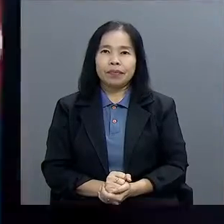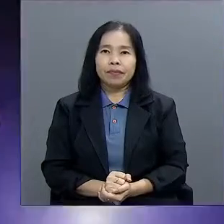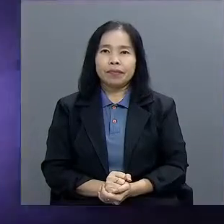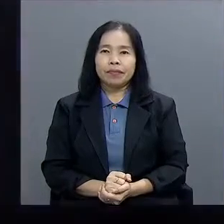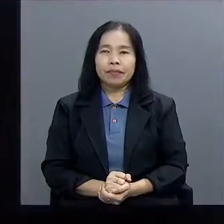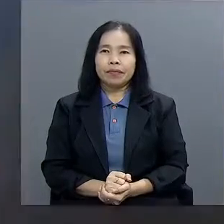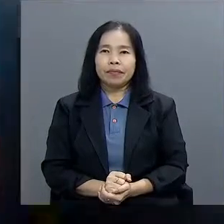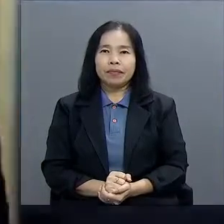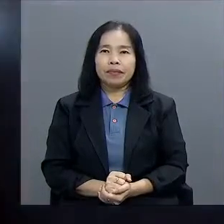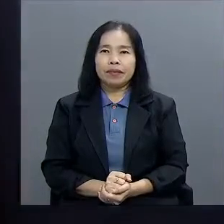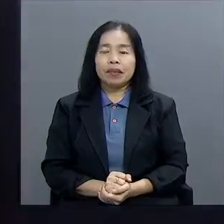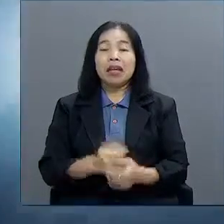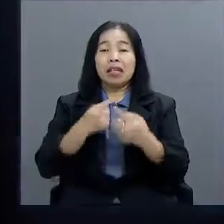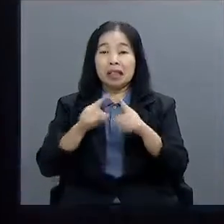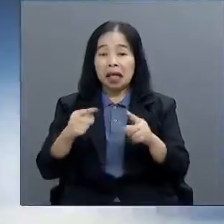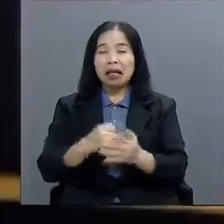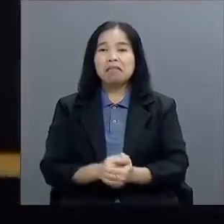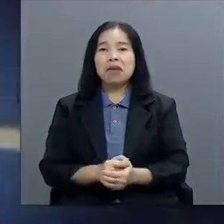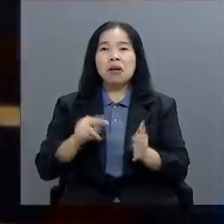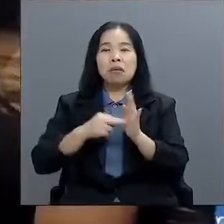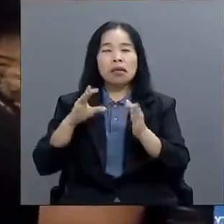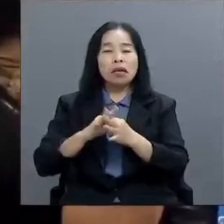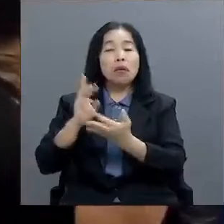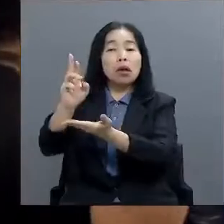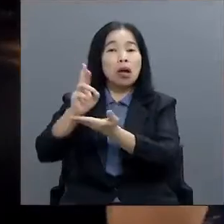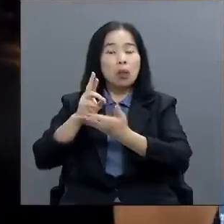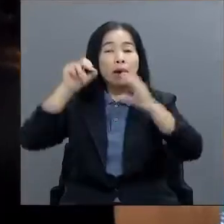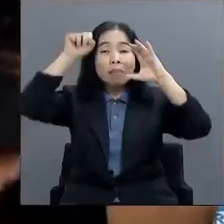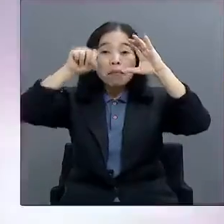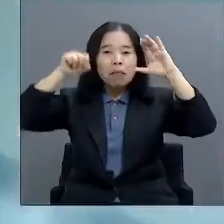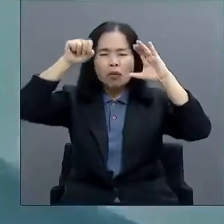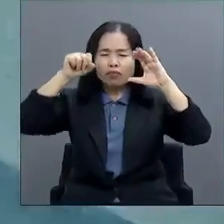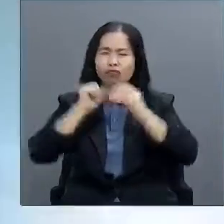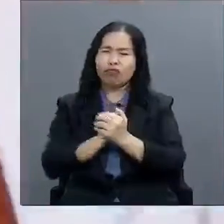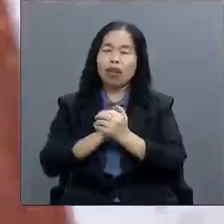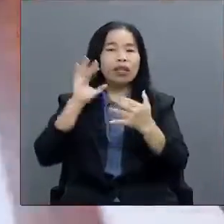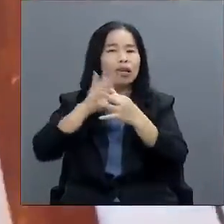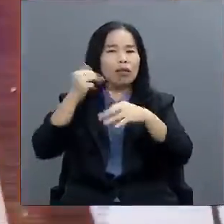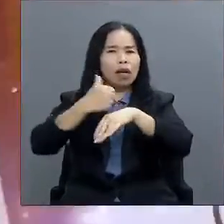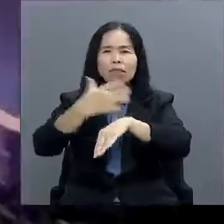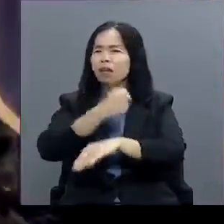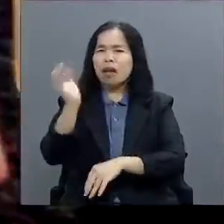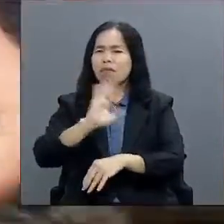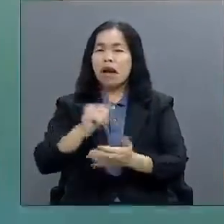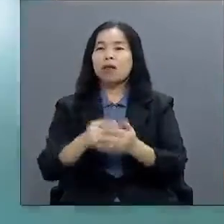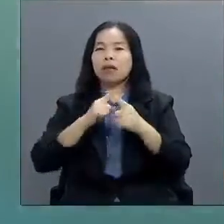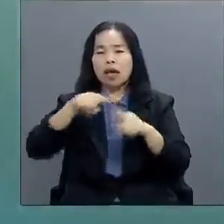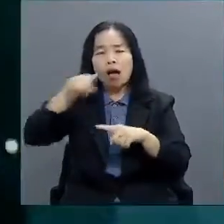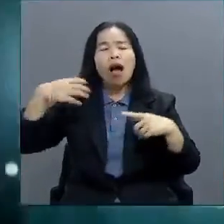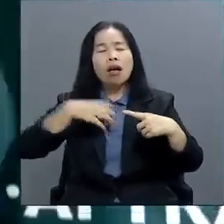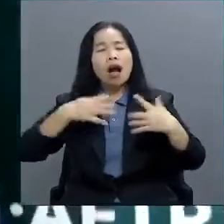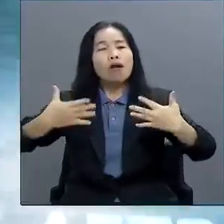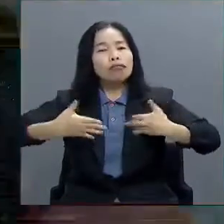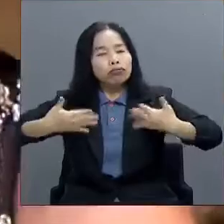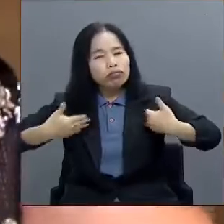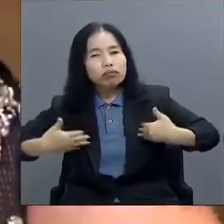แม้มีการถกเถียงว่าเวทีรางวัลด้านภาพยนตร์ไม่ควรยุ่งเกี่ยวกับการเมืองมากเกินไปและผู้ชมต้องการเสพความบันเทิงมากกว่